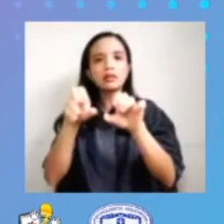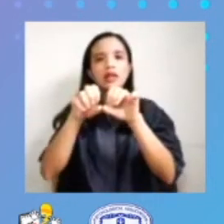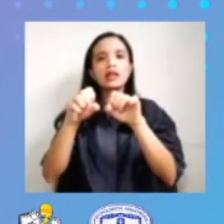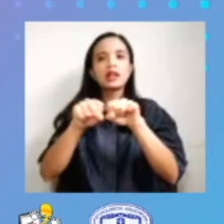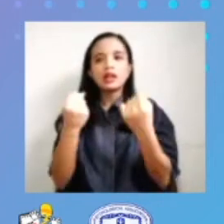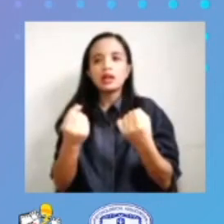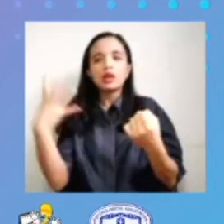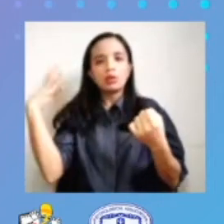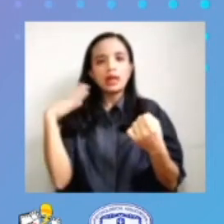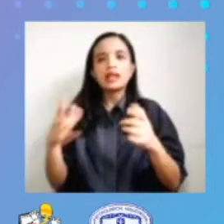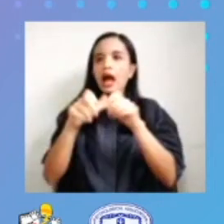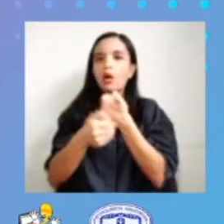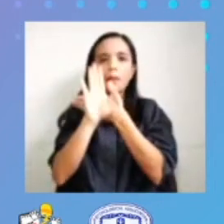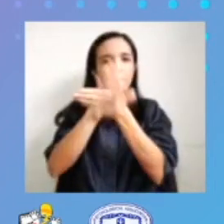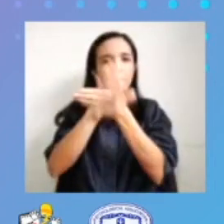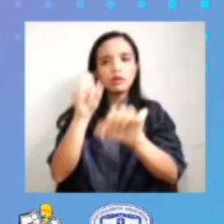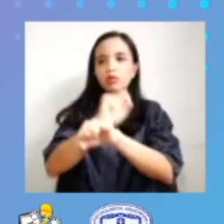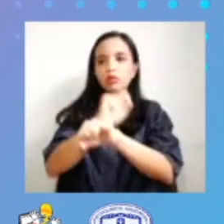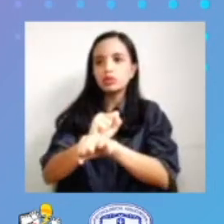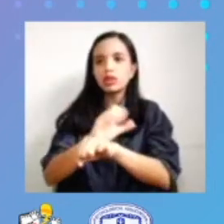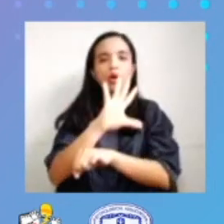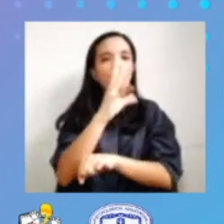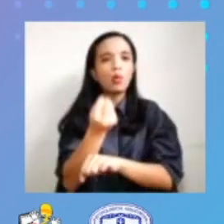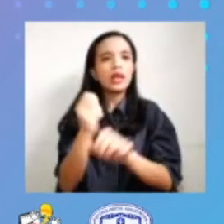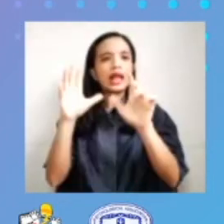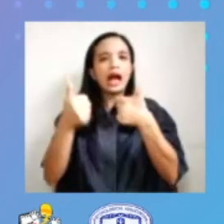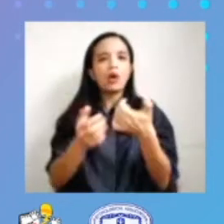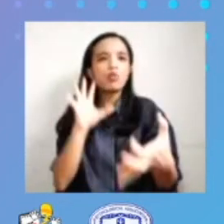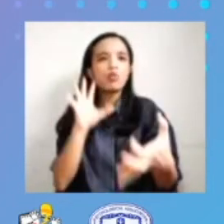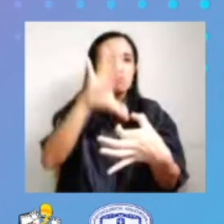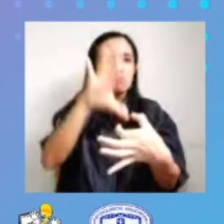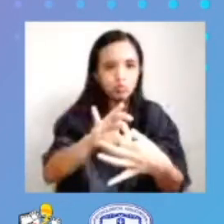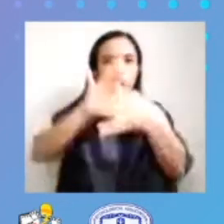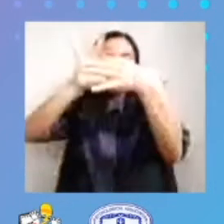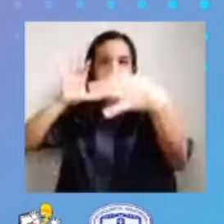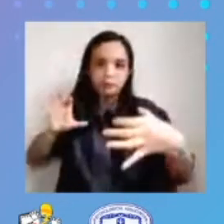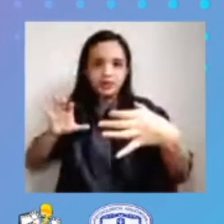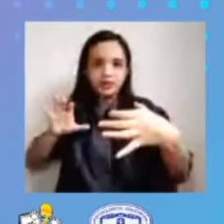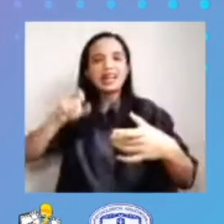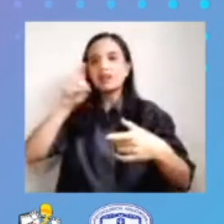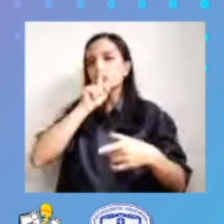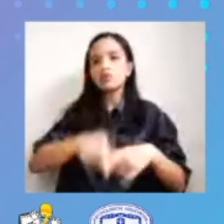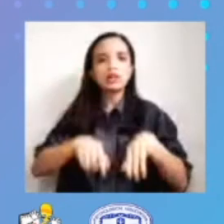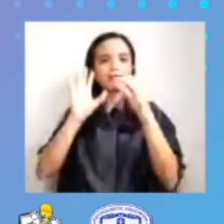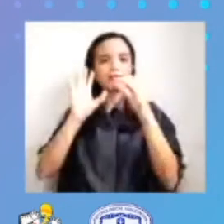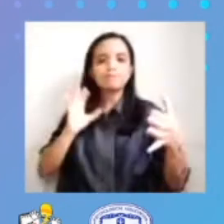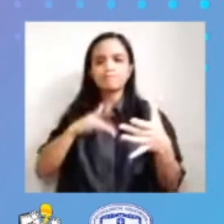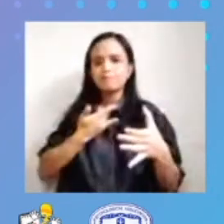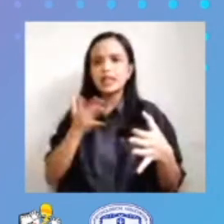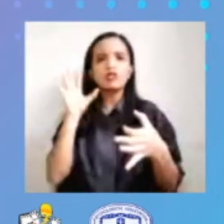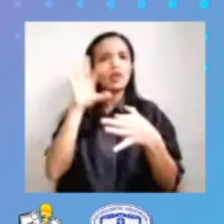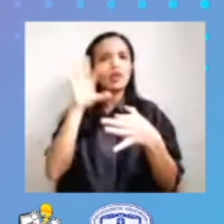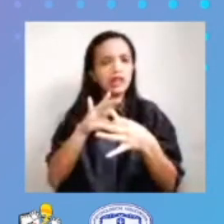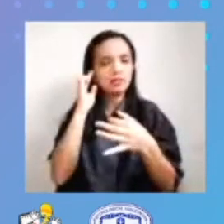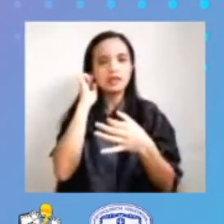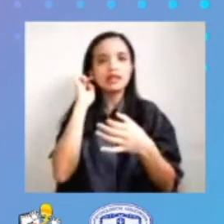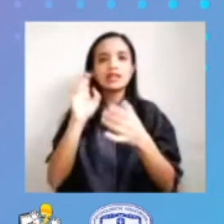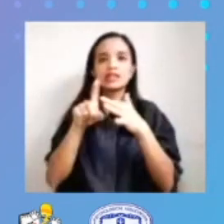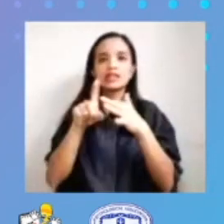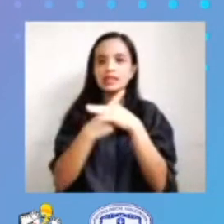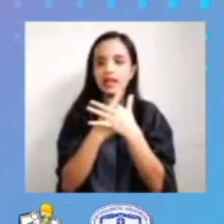maayos. Yung dami daw, ganun pa rin naman daw. Pero ang tanong ko, kumusta ang chichirya mo? Diba? Kasi akala natin, wala